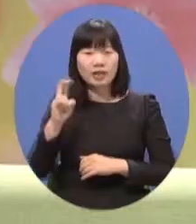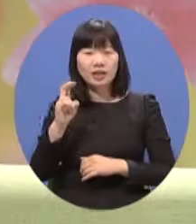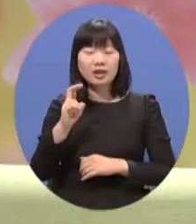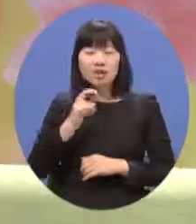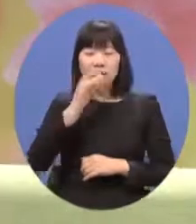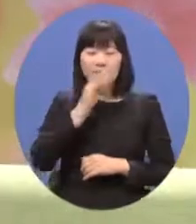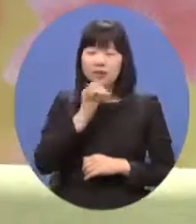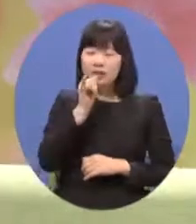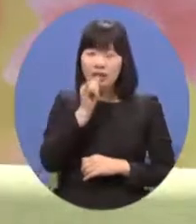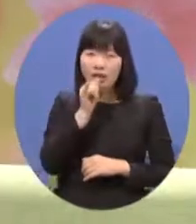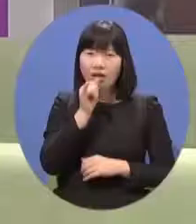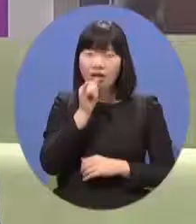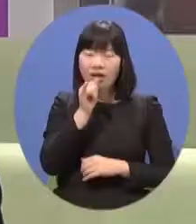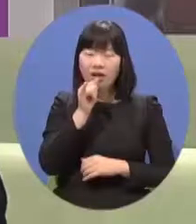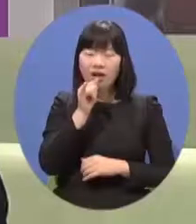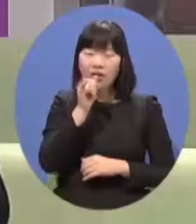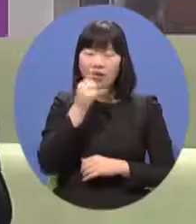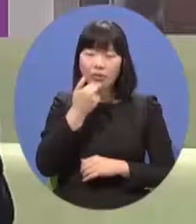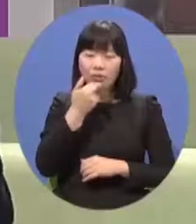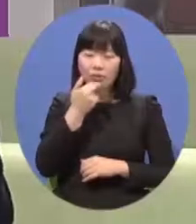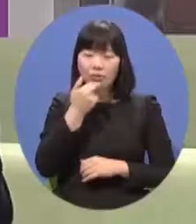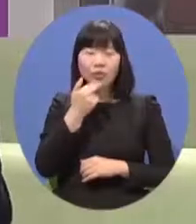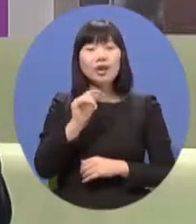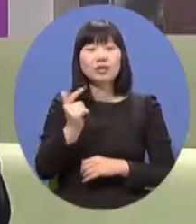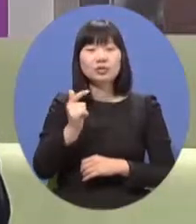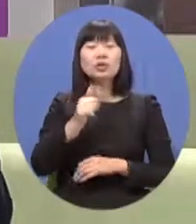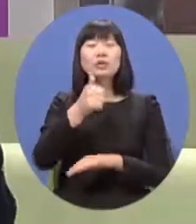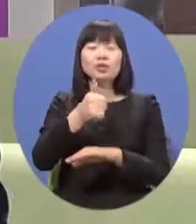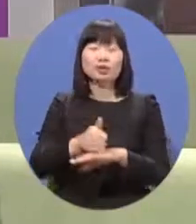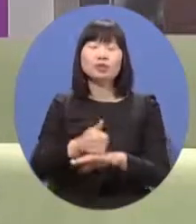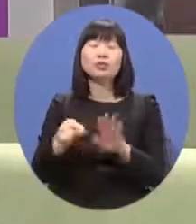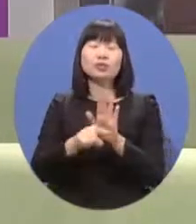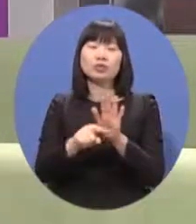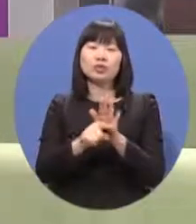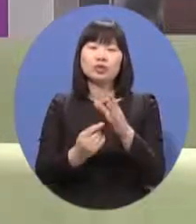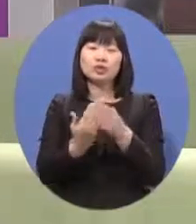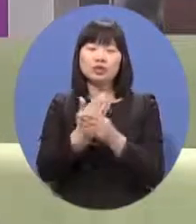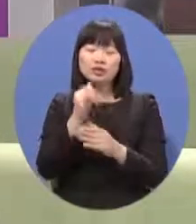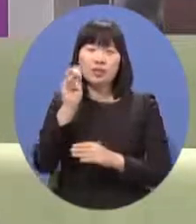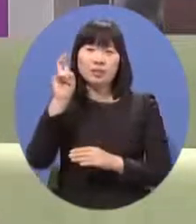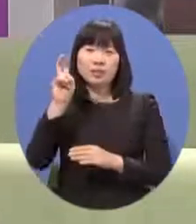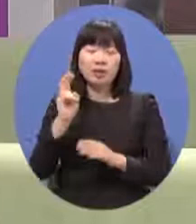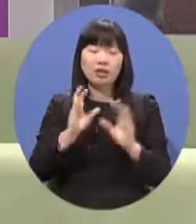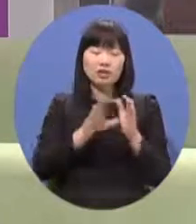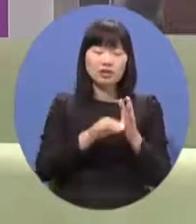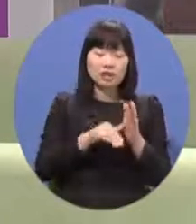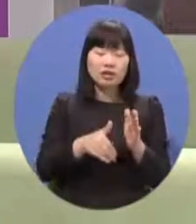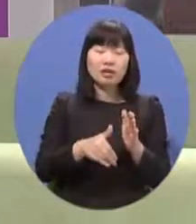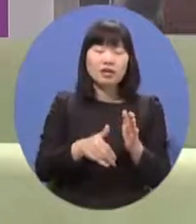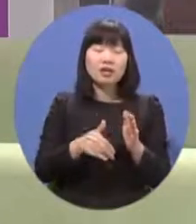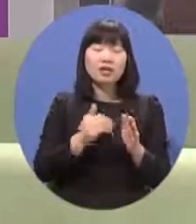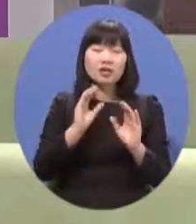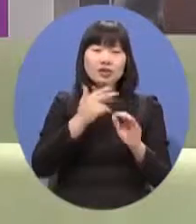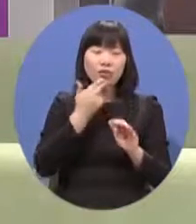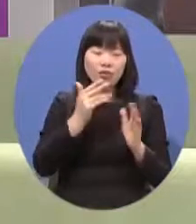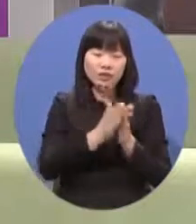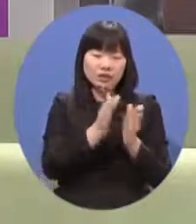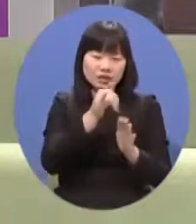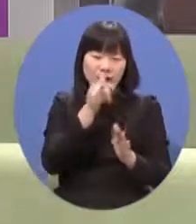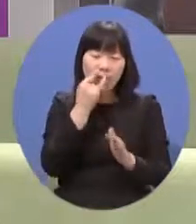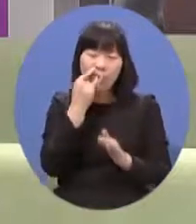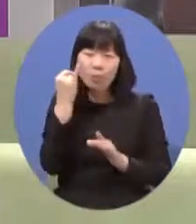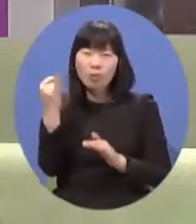단지 효과가만 없는 게 아니라 네. 안 좋은 결과를 가져올 수도 있어요. 네. 그러니까 아이가 어려서 영어를 시작하면 시작할수록 어머님들이